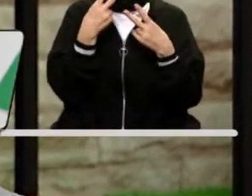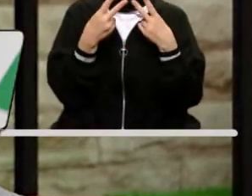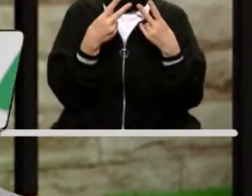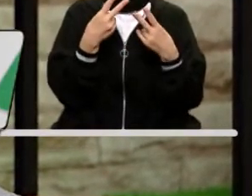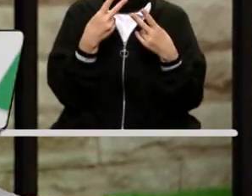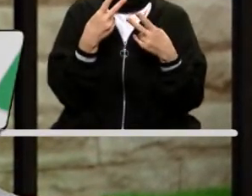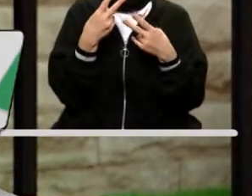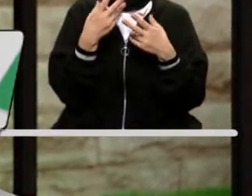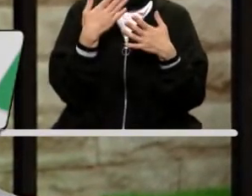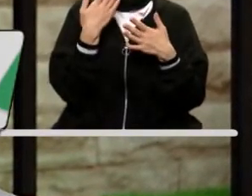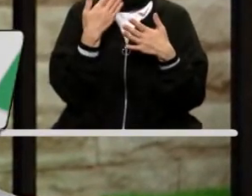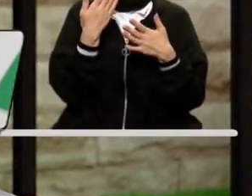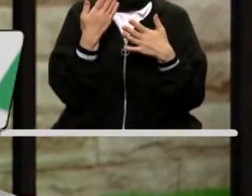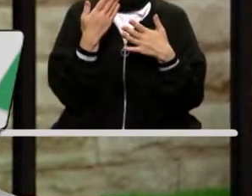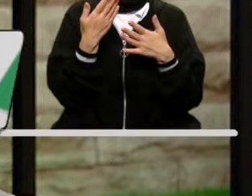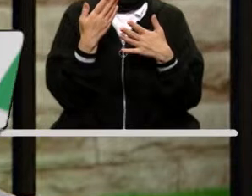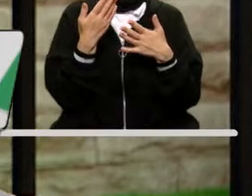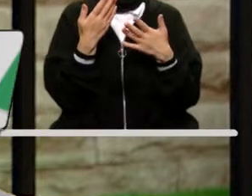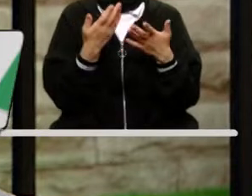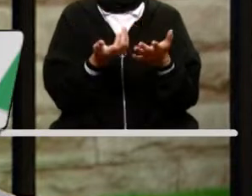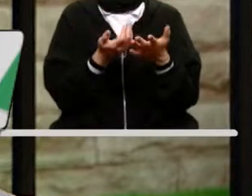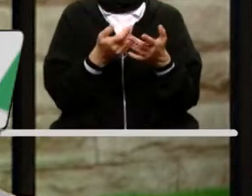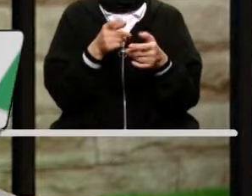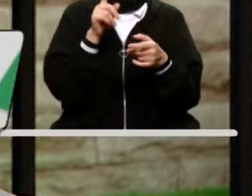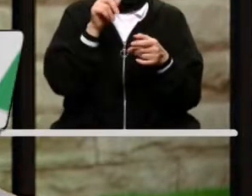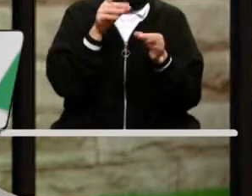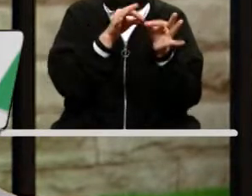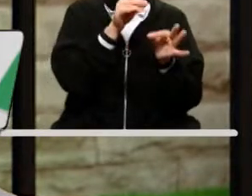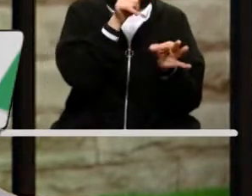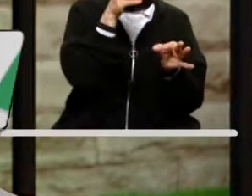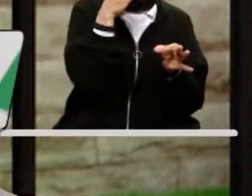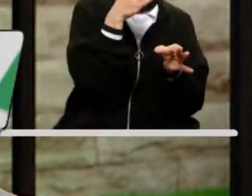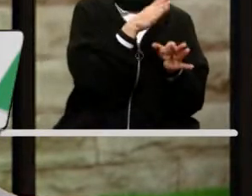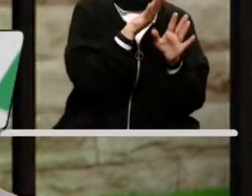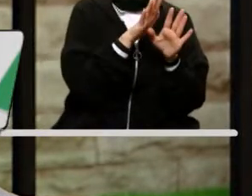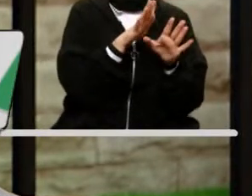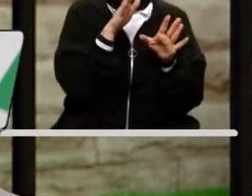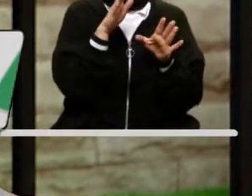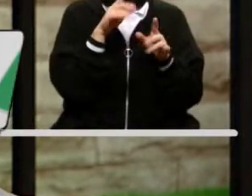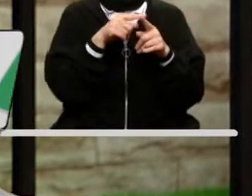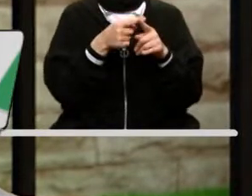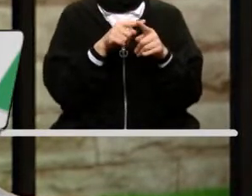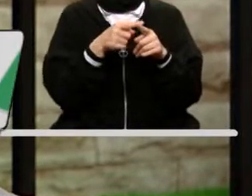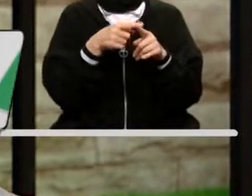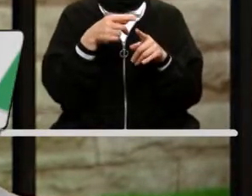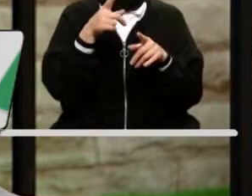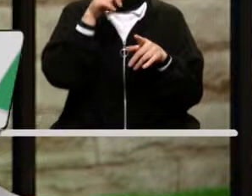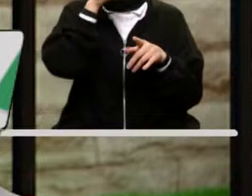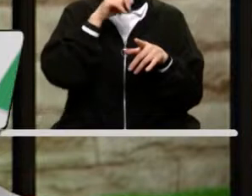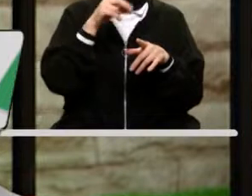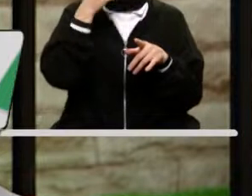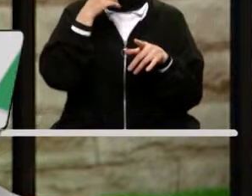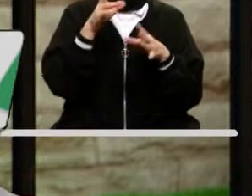bilmeyip matematikten 100 almak mıdır? Çocuğa vereceğiniz özellikler bunlarla